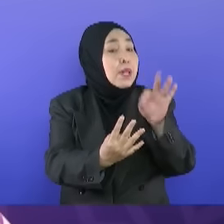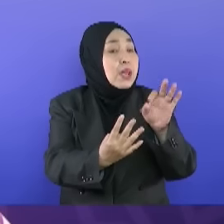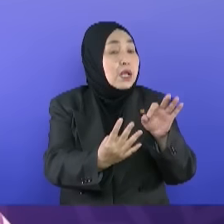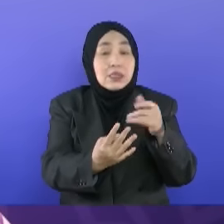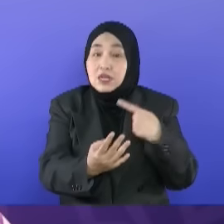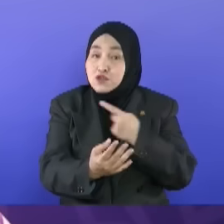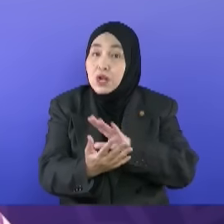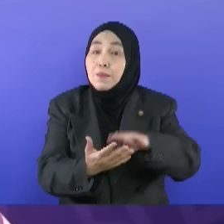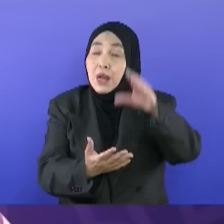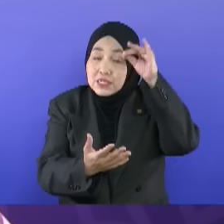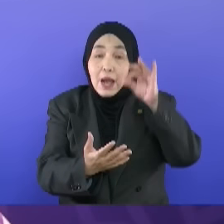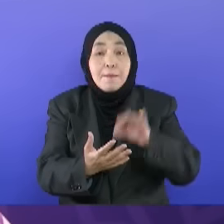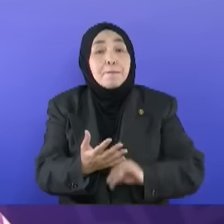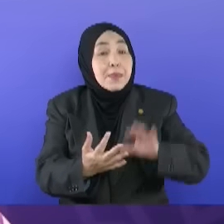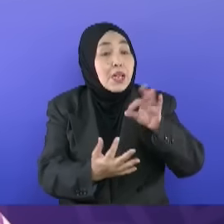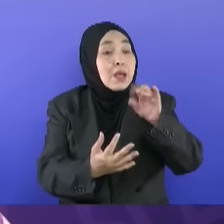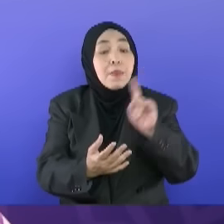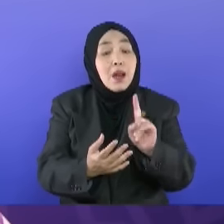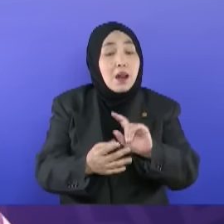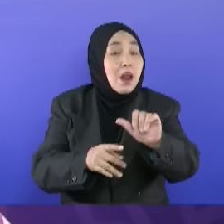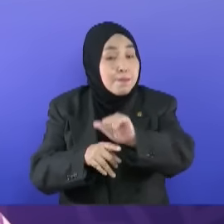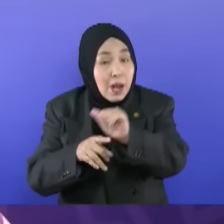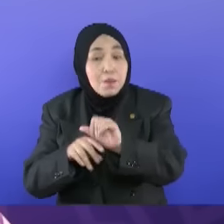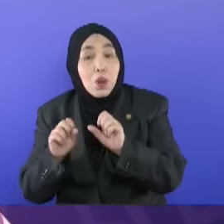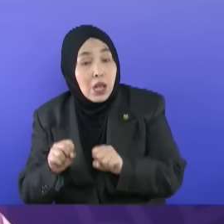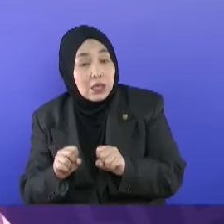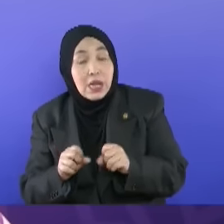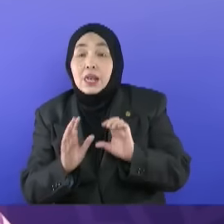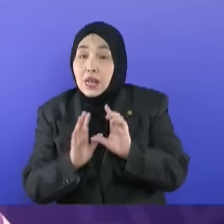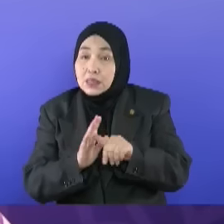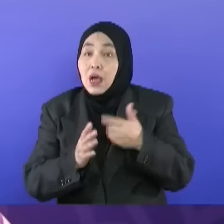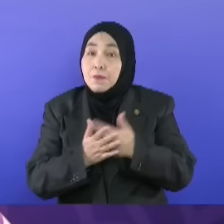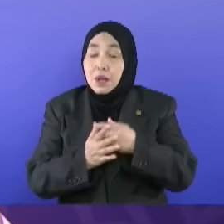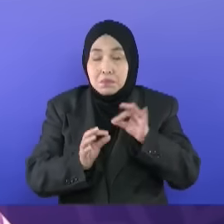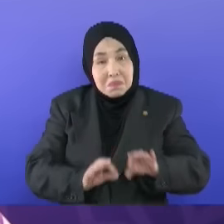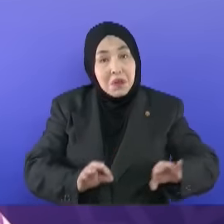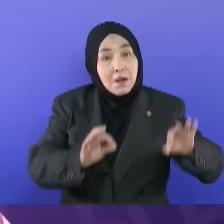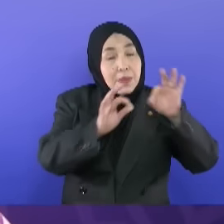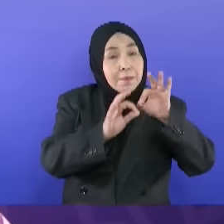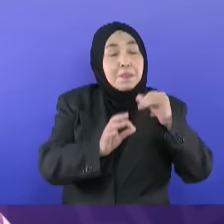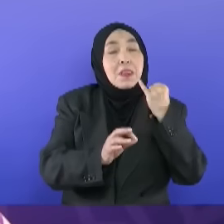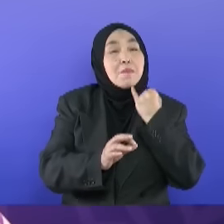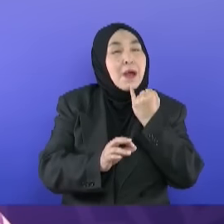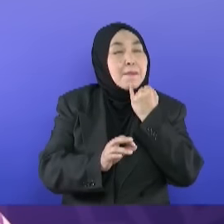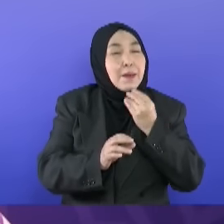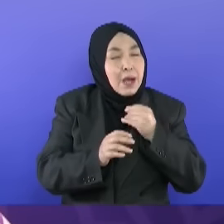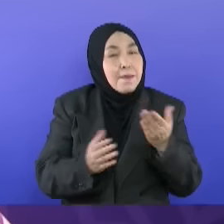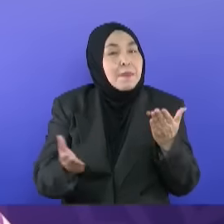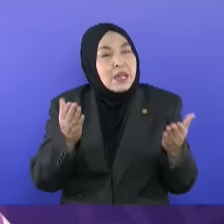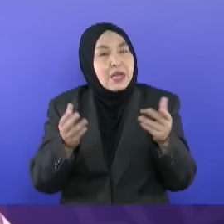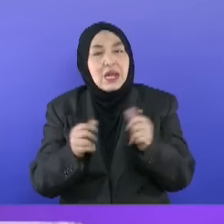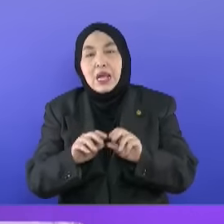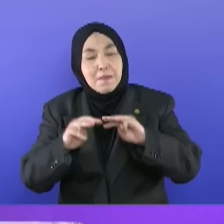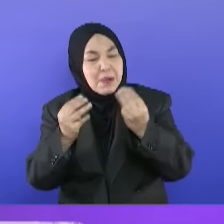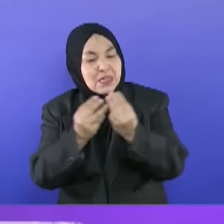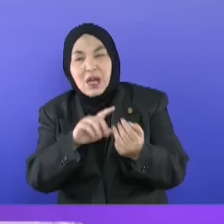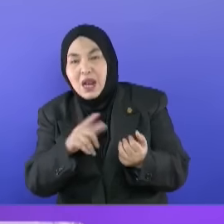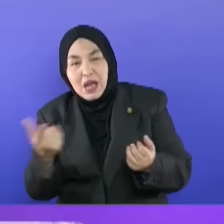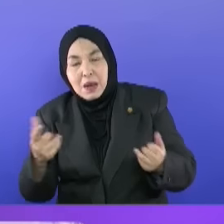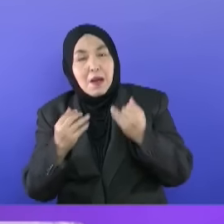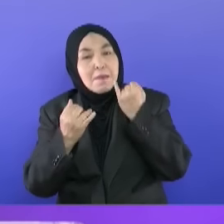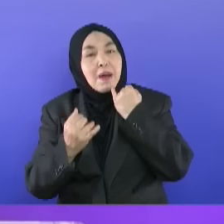belajar sebelum ini. Pilih-pilih mana nak diamalkan. A kemudian apa? Mengutamakan Bani Israel berbanding dengan kaum-kaum lain.